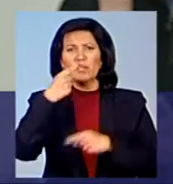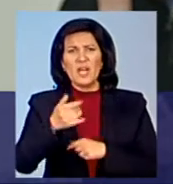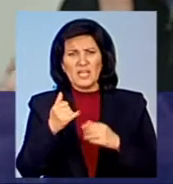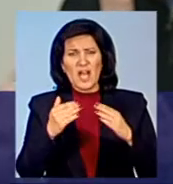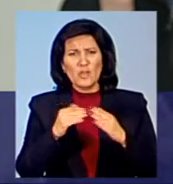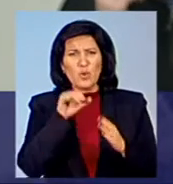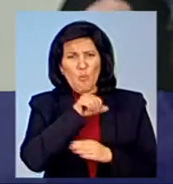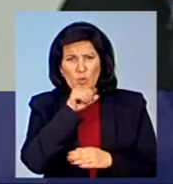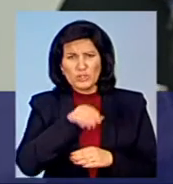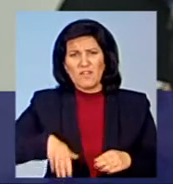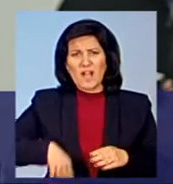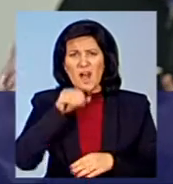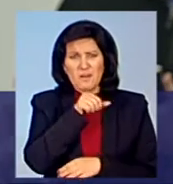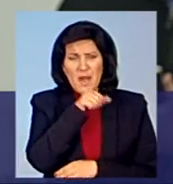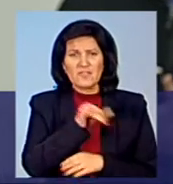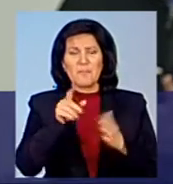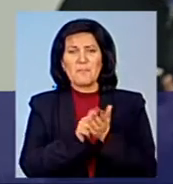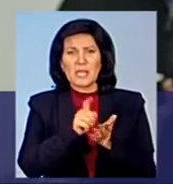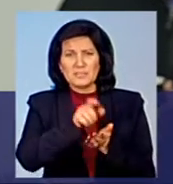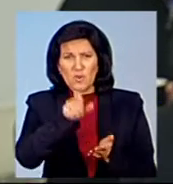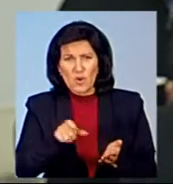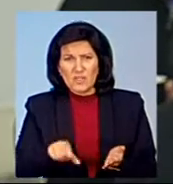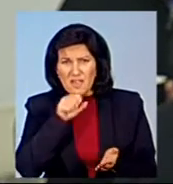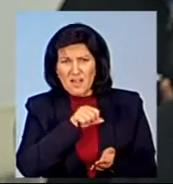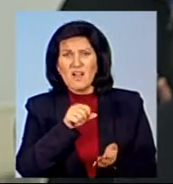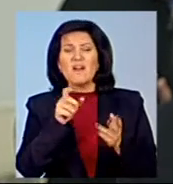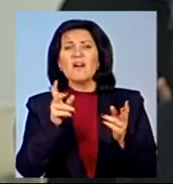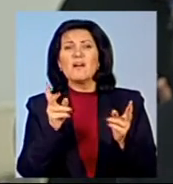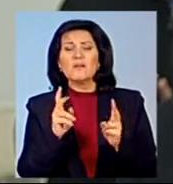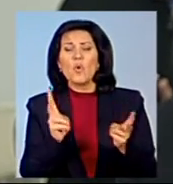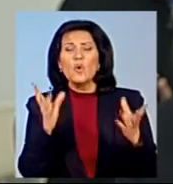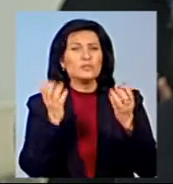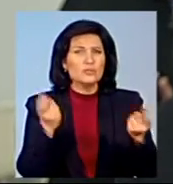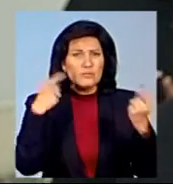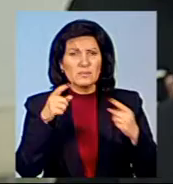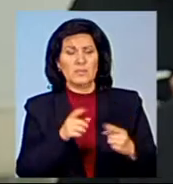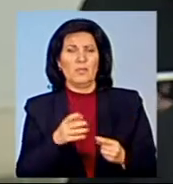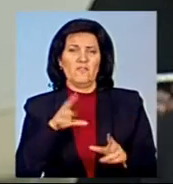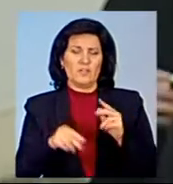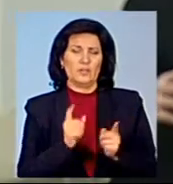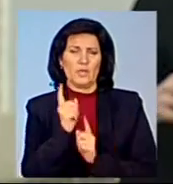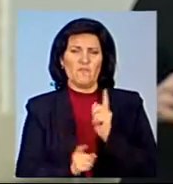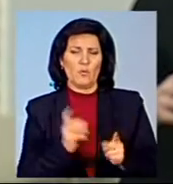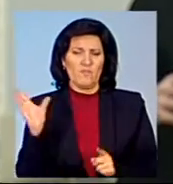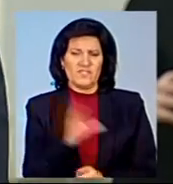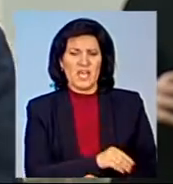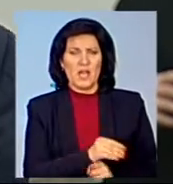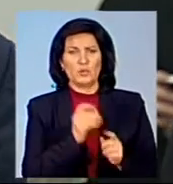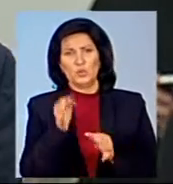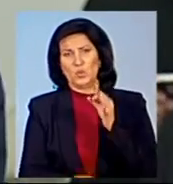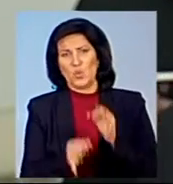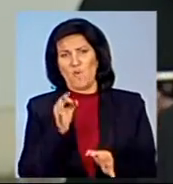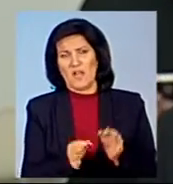для домушників, для карманників, для пенсіонерів, ще для когось, це шлях нікуди. Ми вважаємо, що повинна реформована бути вся